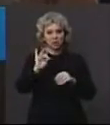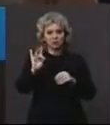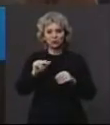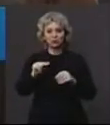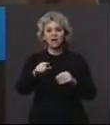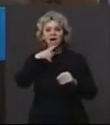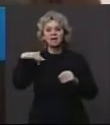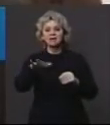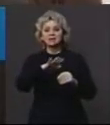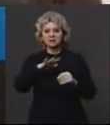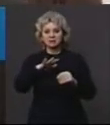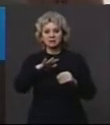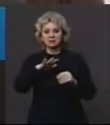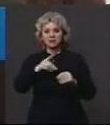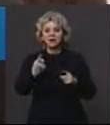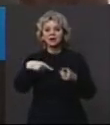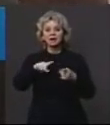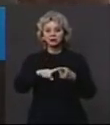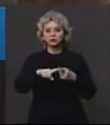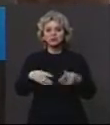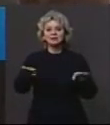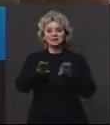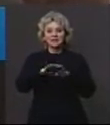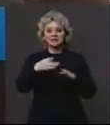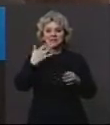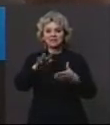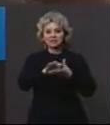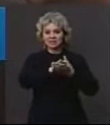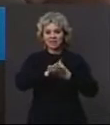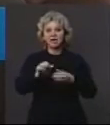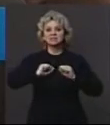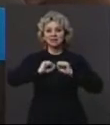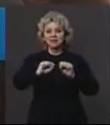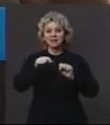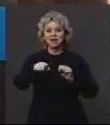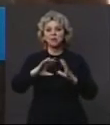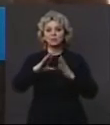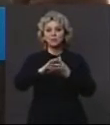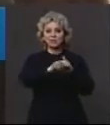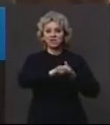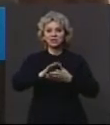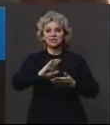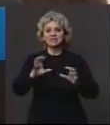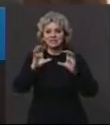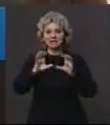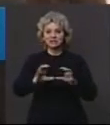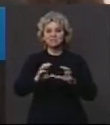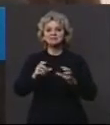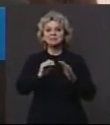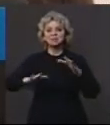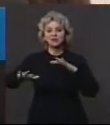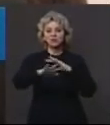Ростова. Россия, которая тогда Советский Союз, отстояли мир и независимость